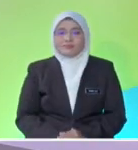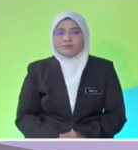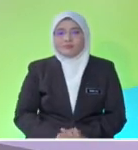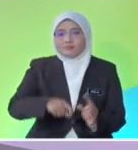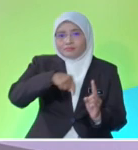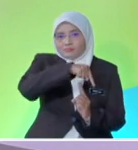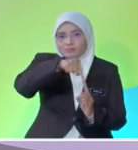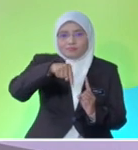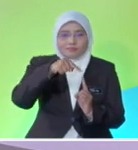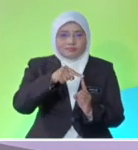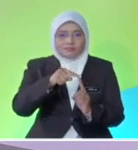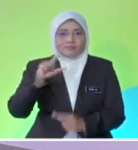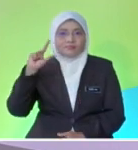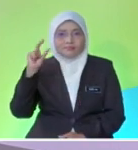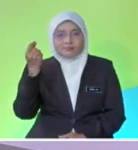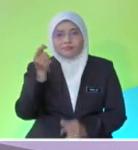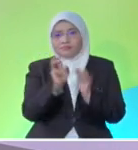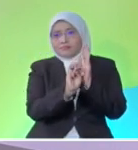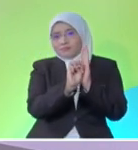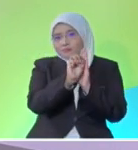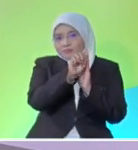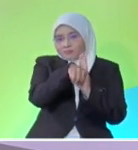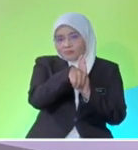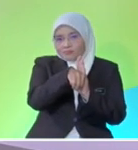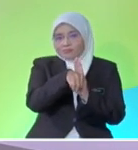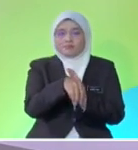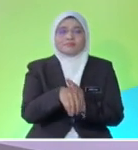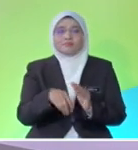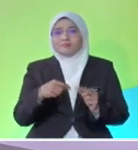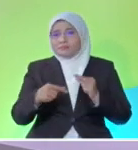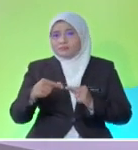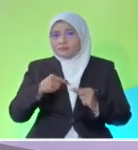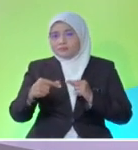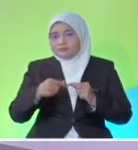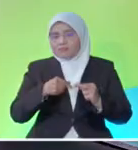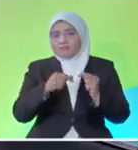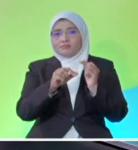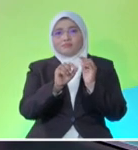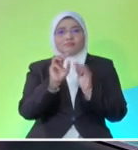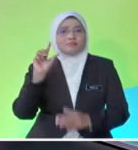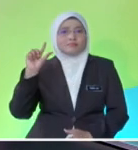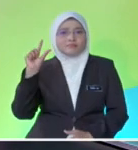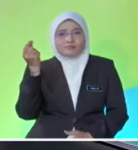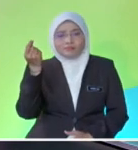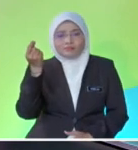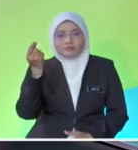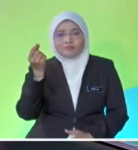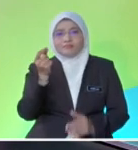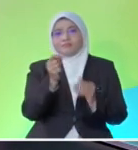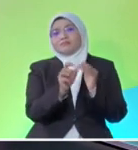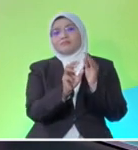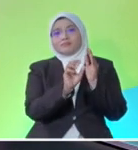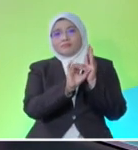jam tu nampak tak yang pendek tu, dia akan bergerak sangat perlahan. Alah cikgu, dia bergerak juga. Dia bergerak juga